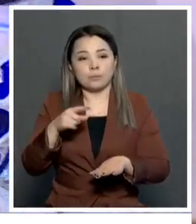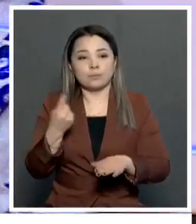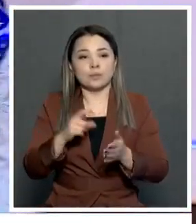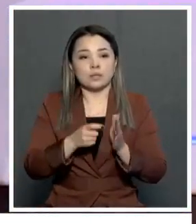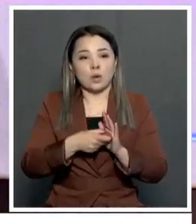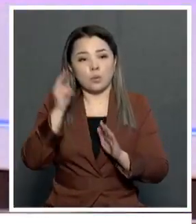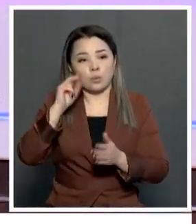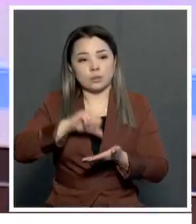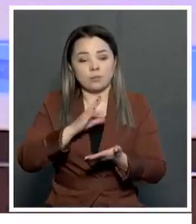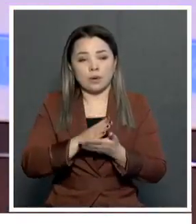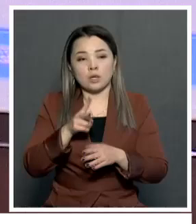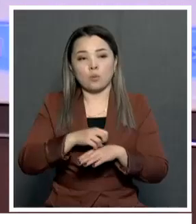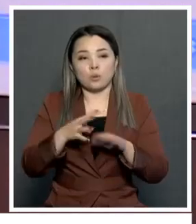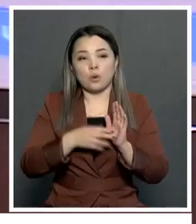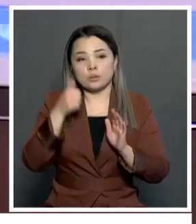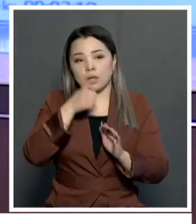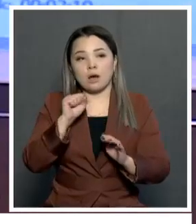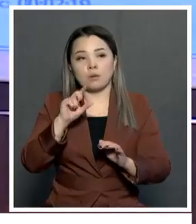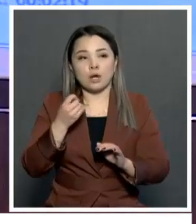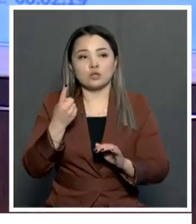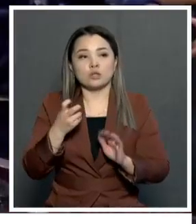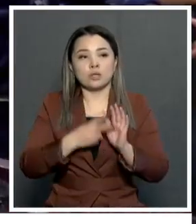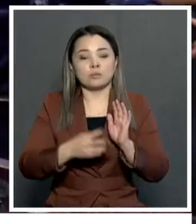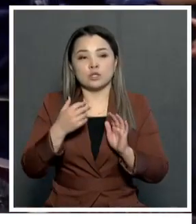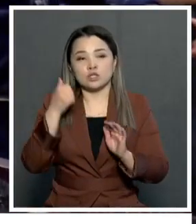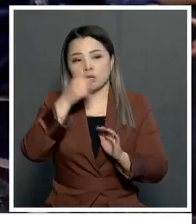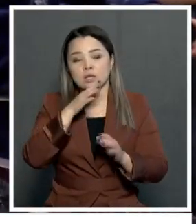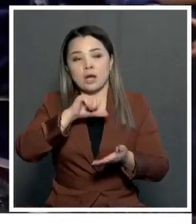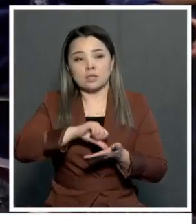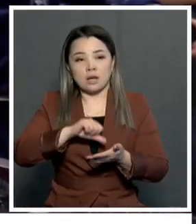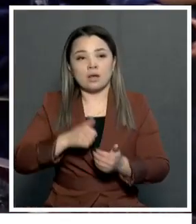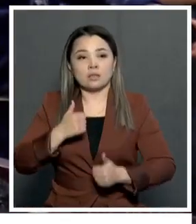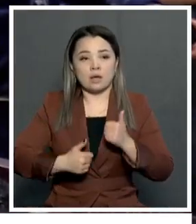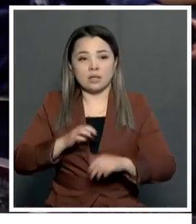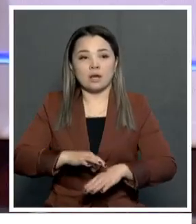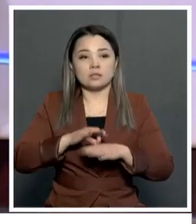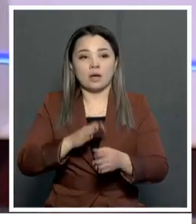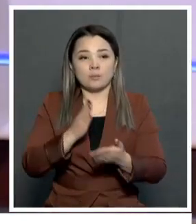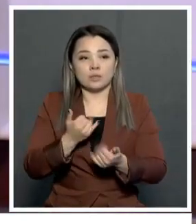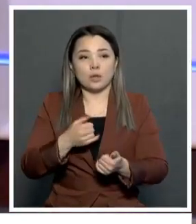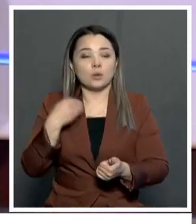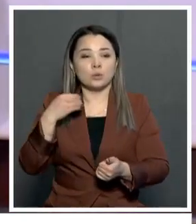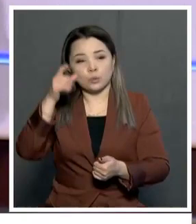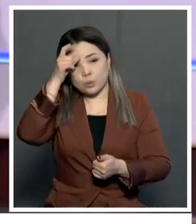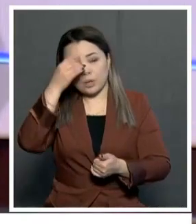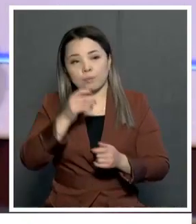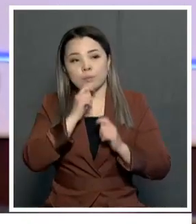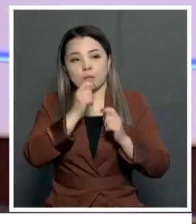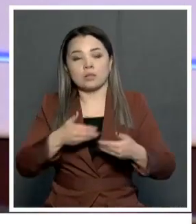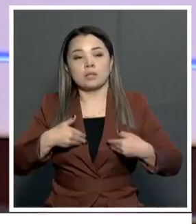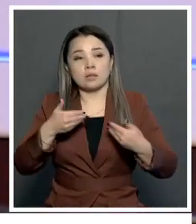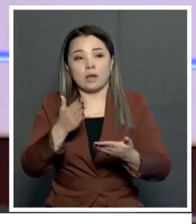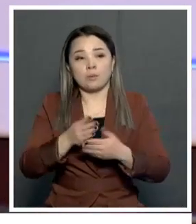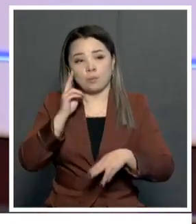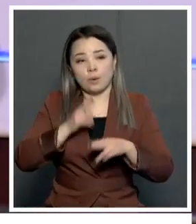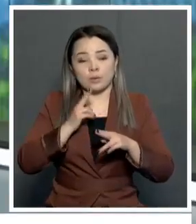сыныпта оқиды. Ол 2019 жылы Абайдың 175 жылдығына арналған челленджге қатысып, эстафета тізгінін түрік басшысына ұсынған. Бұл туралы